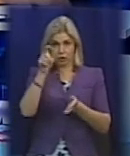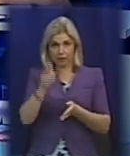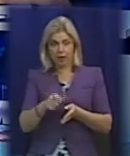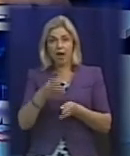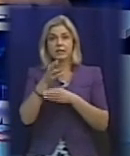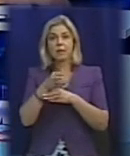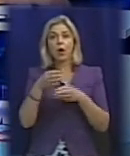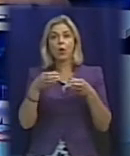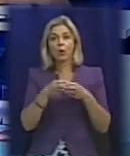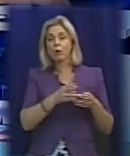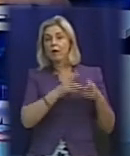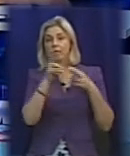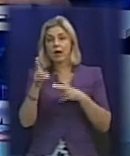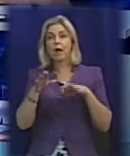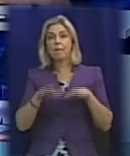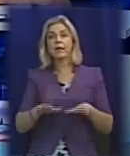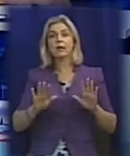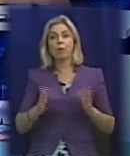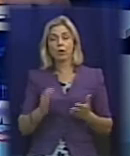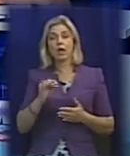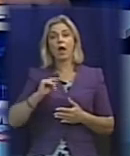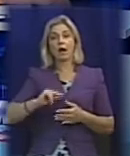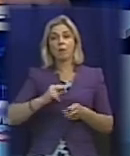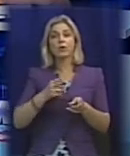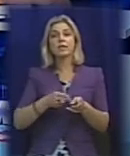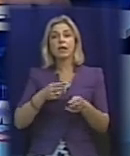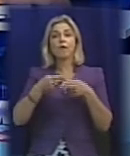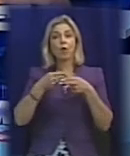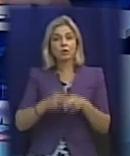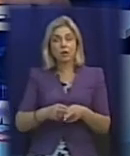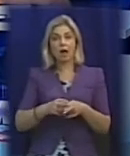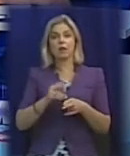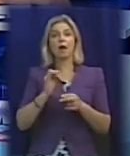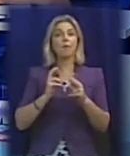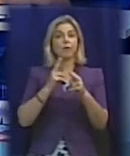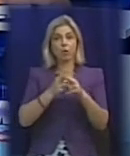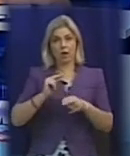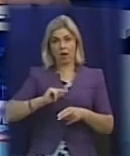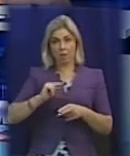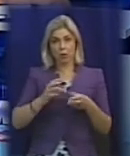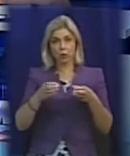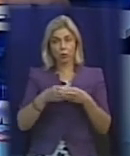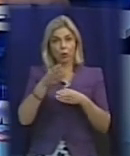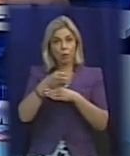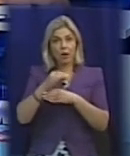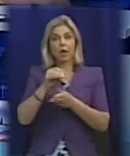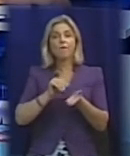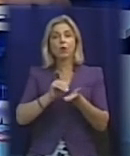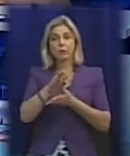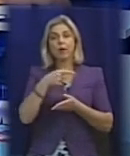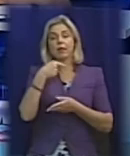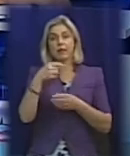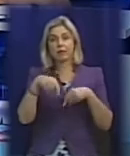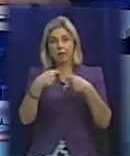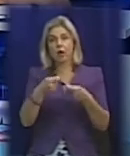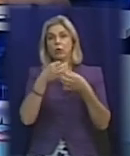знімальна група виїхала на місце події, втім працівники залізничного вокзалу перешкоджали роботі групи та відмовились давати